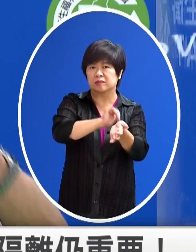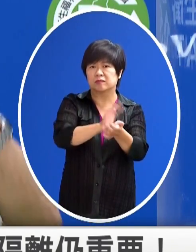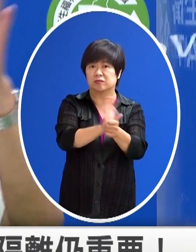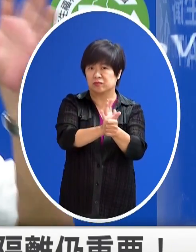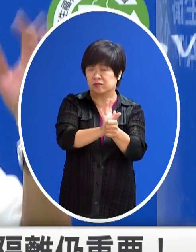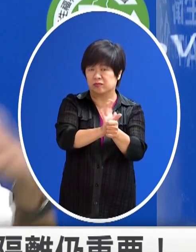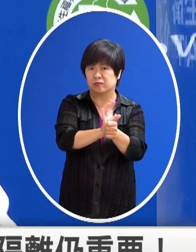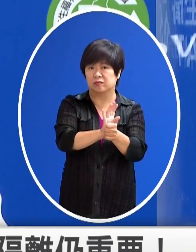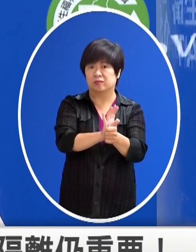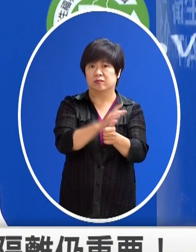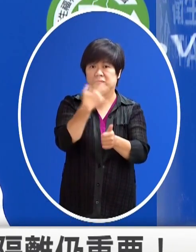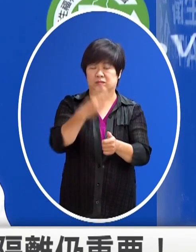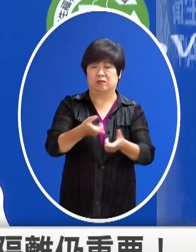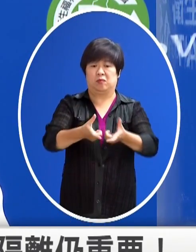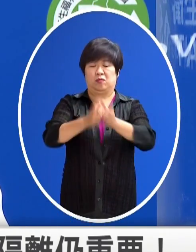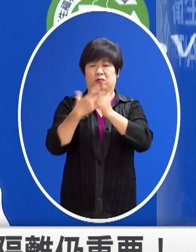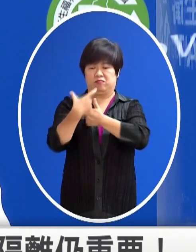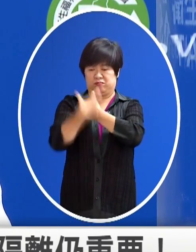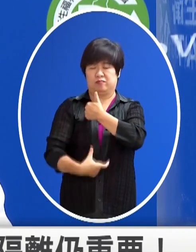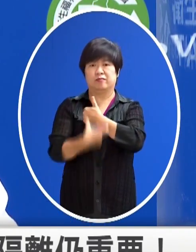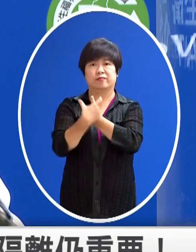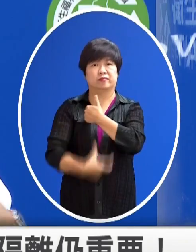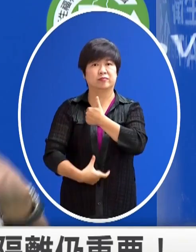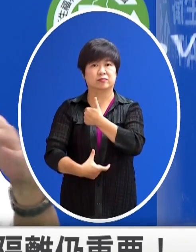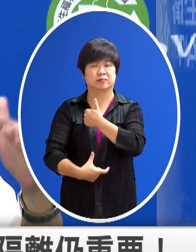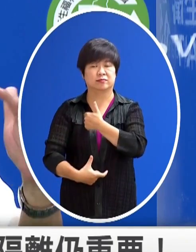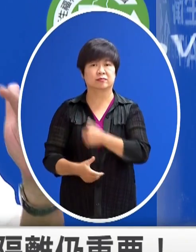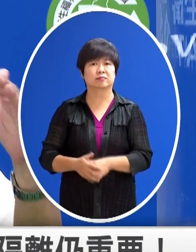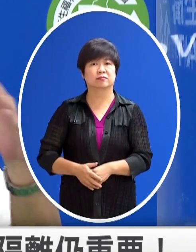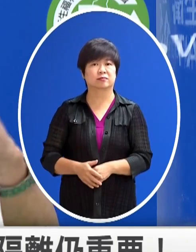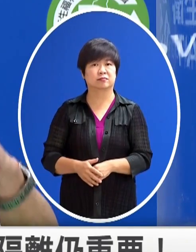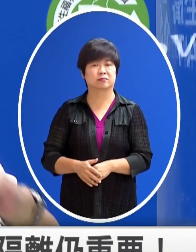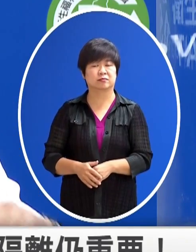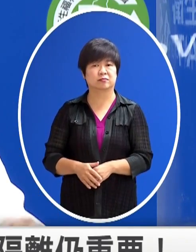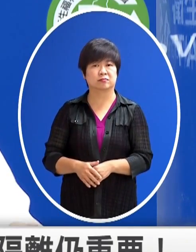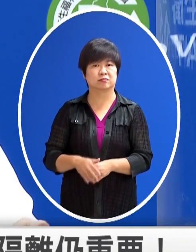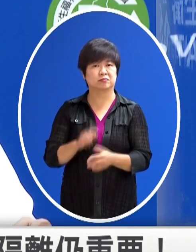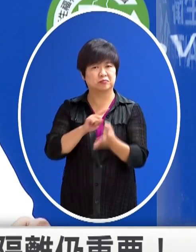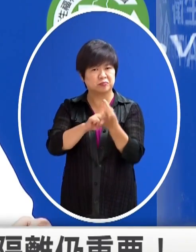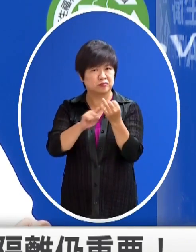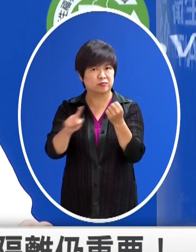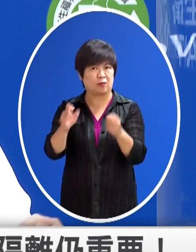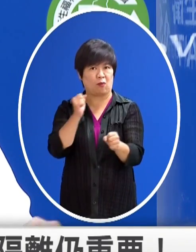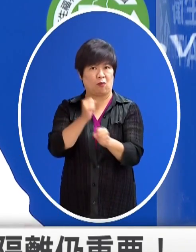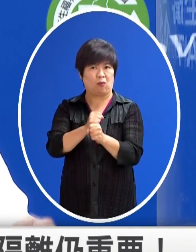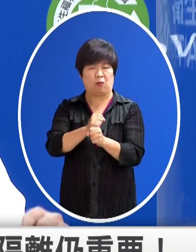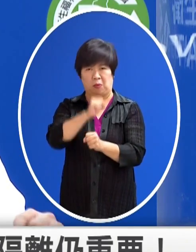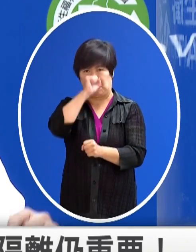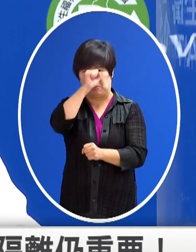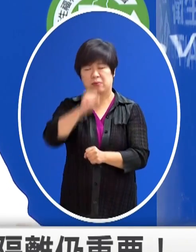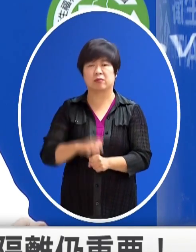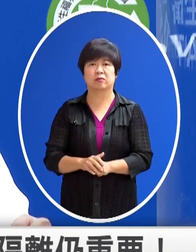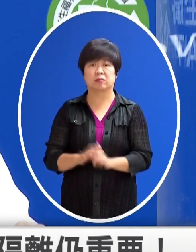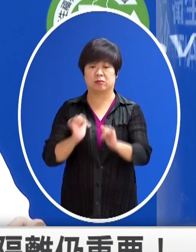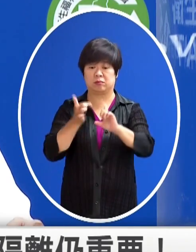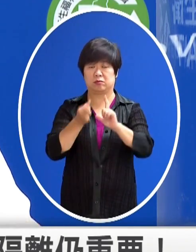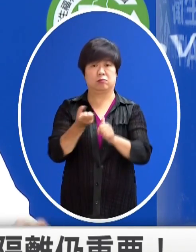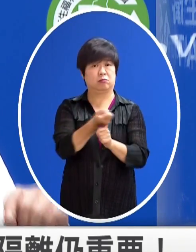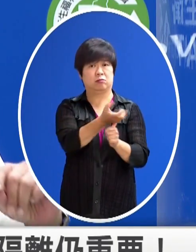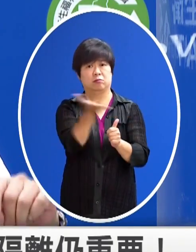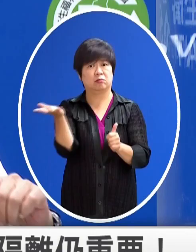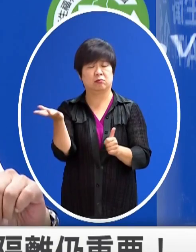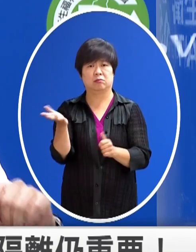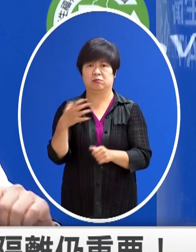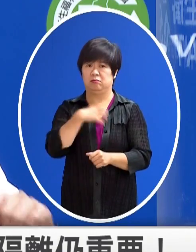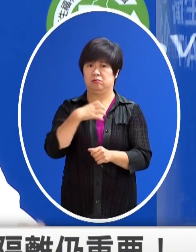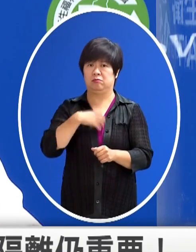然后再回来是个人的防护。那这几条如果有序的把它做好，我们自然社区传播的可能